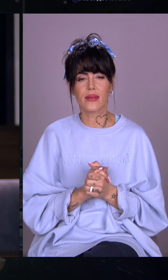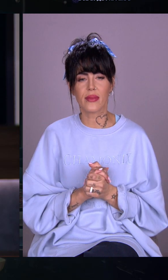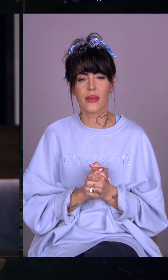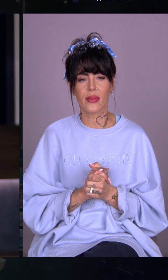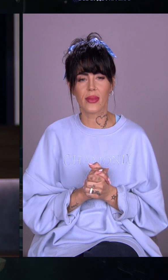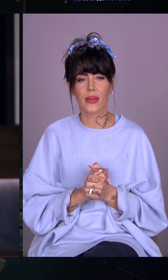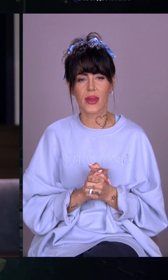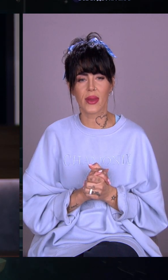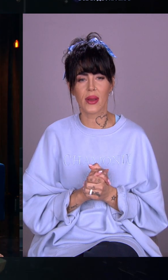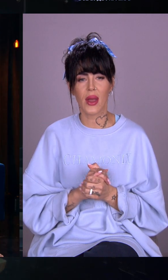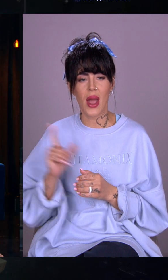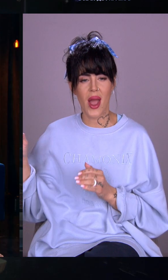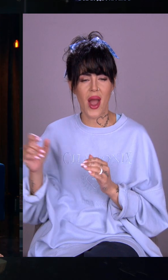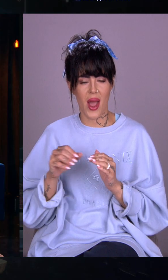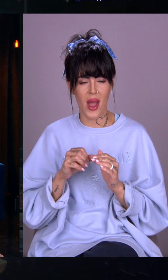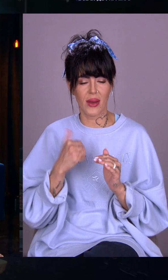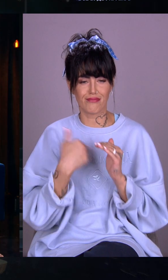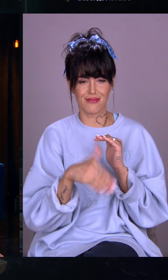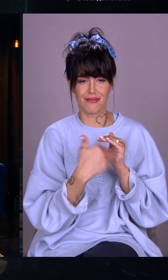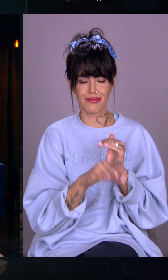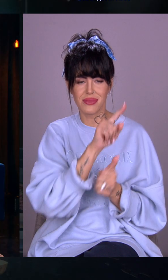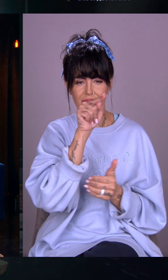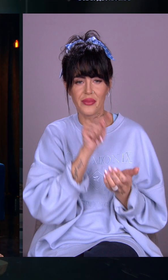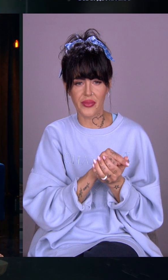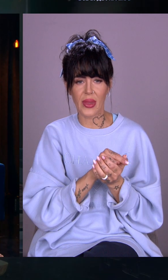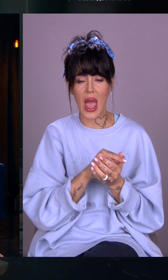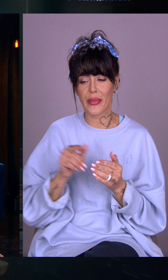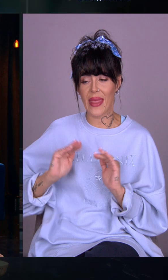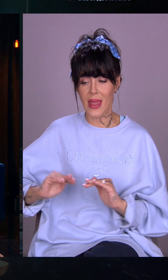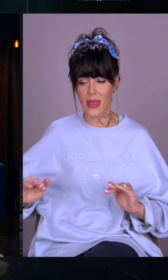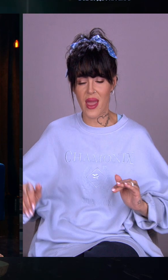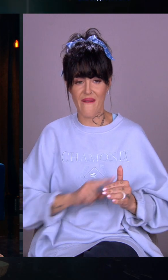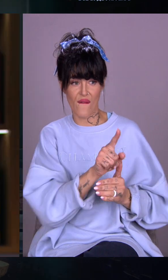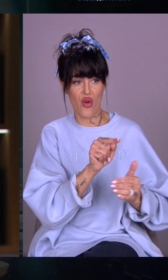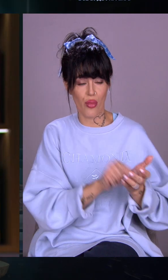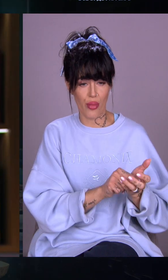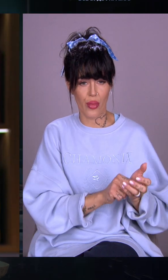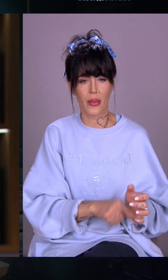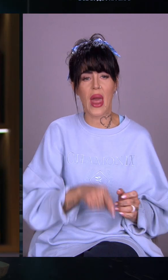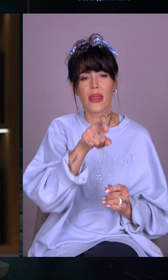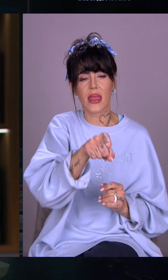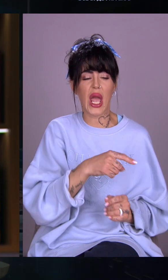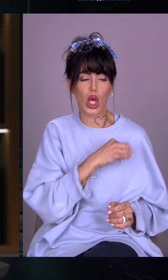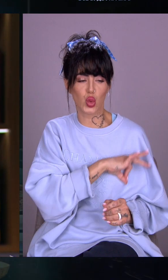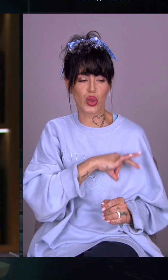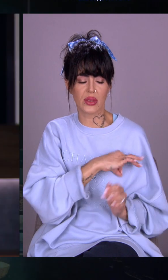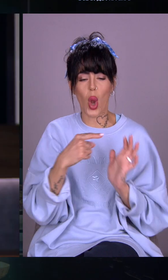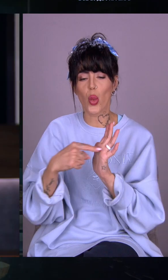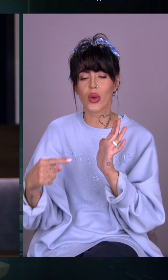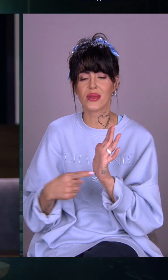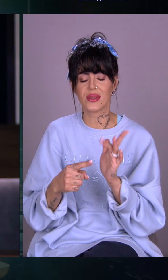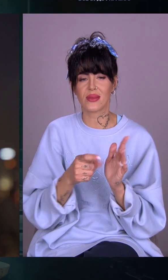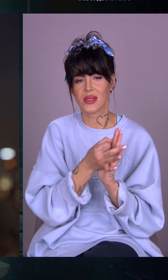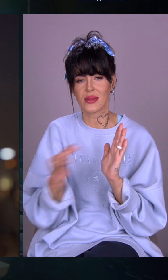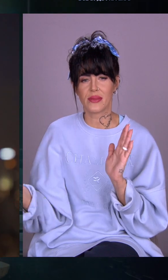надіслали нам запитання. І ми хочемо, щоб ви дали якусь експрес-юридичну консультацію.